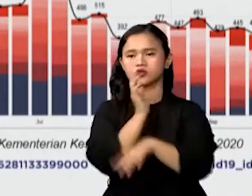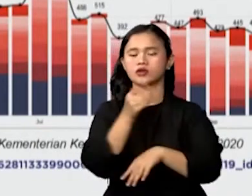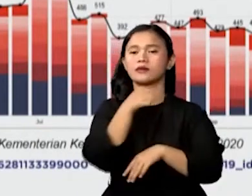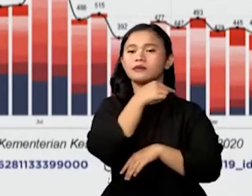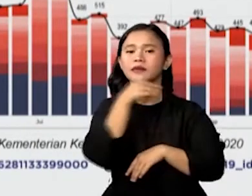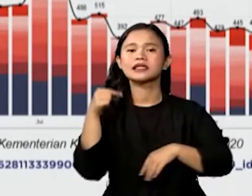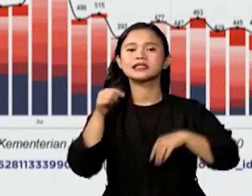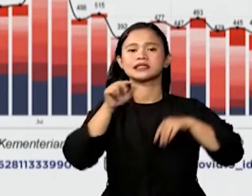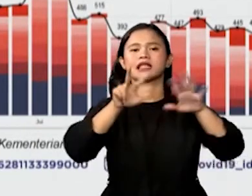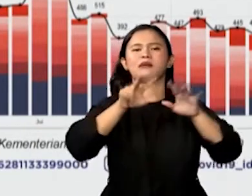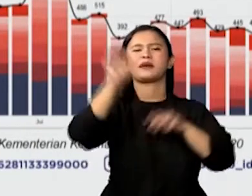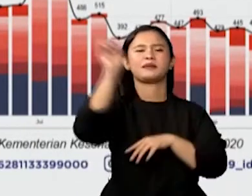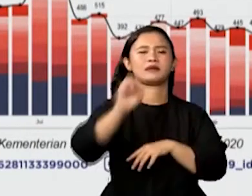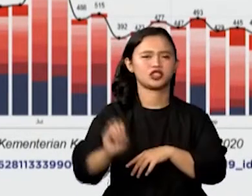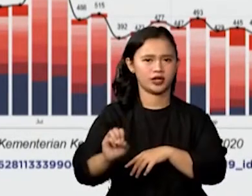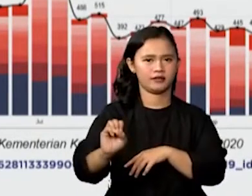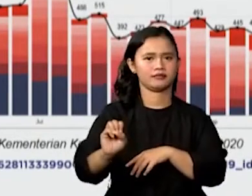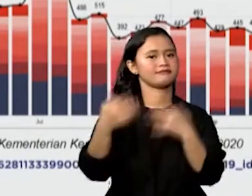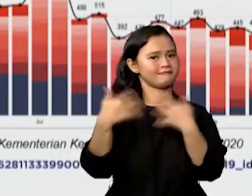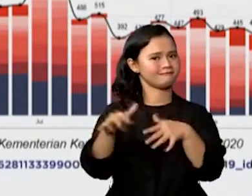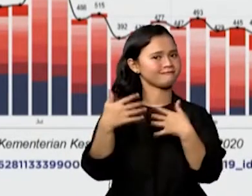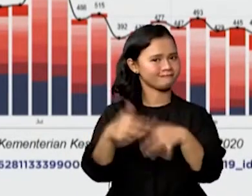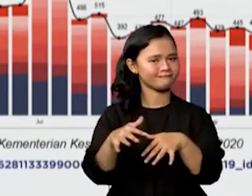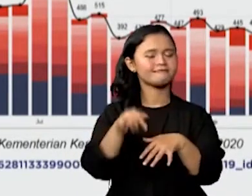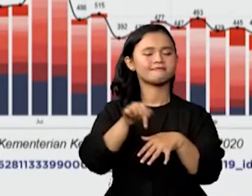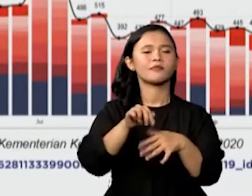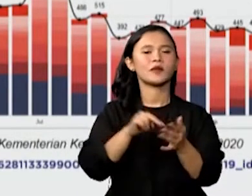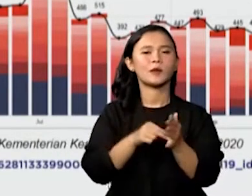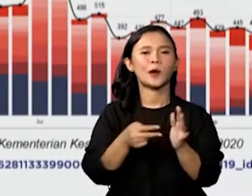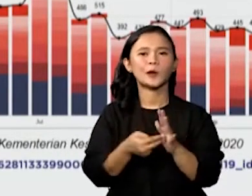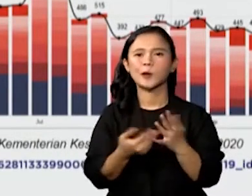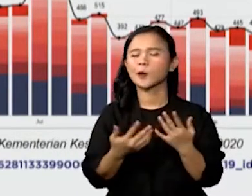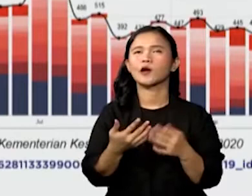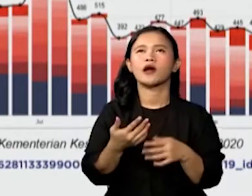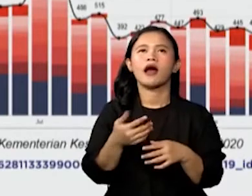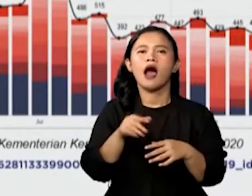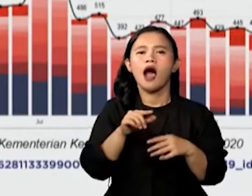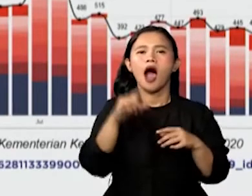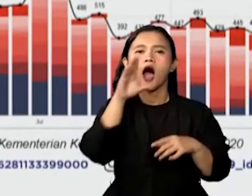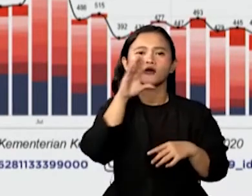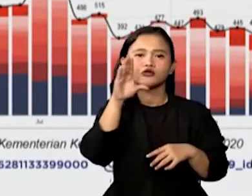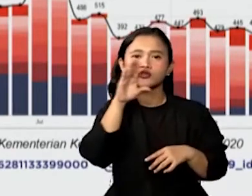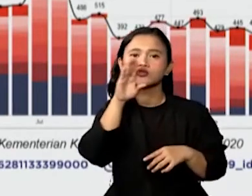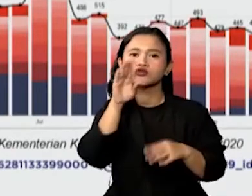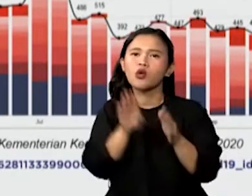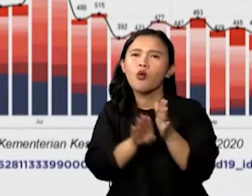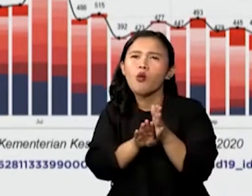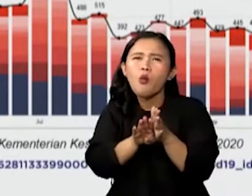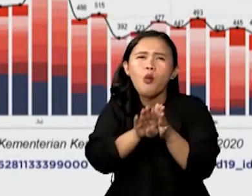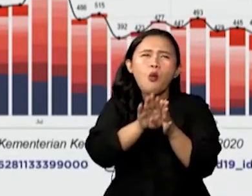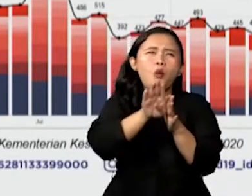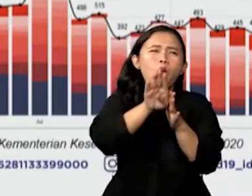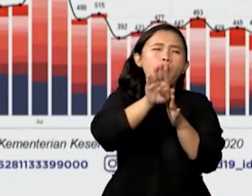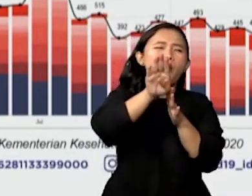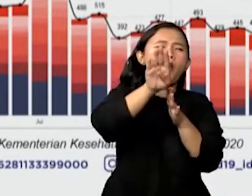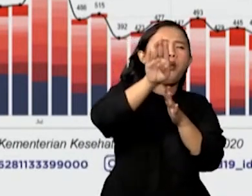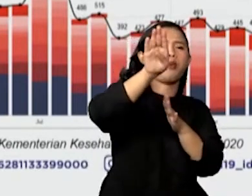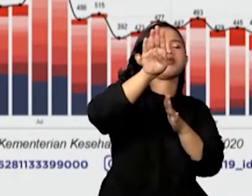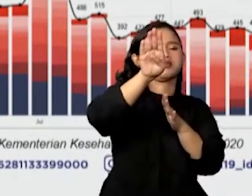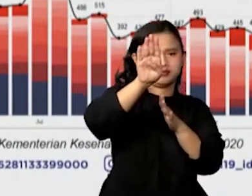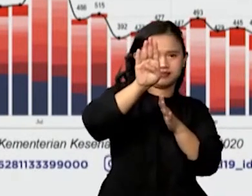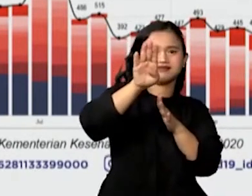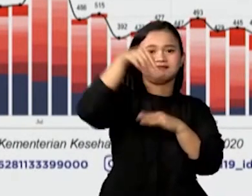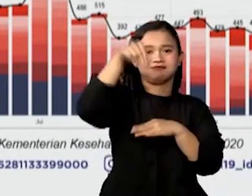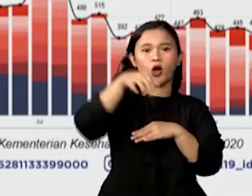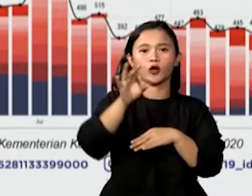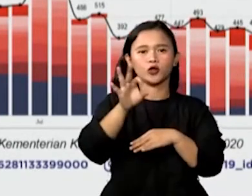minus 8%. Bisa kita lihat ya, ternyata memang paling tinggi-tingginya tuh di bulan Agustus, September lumayan tapi tidak setinggi